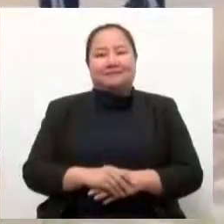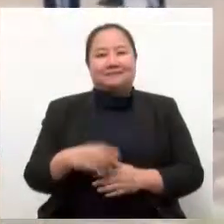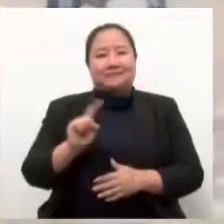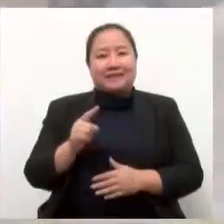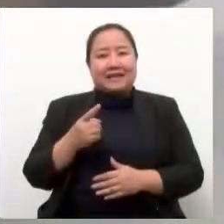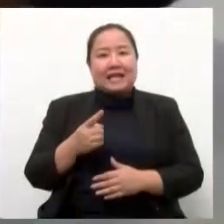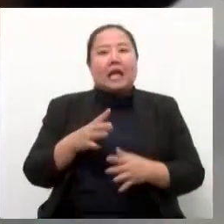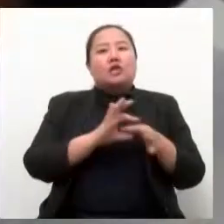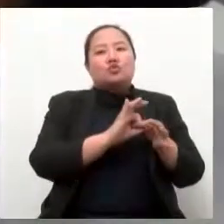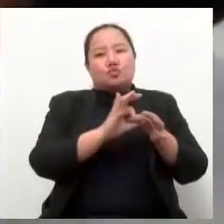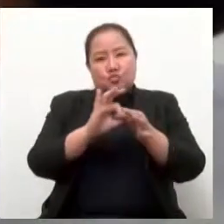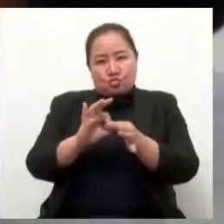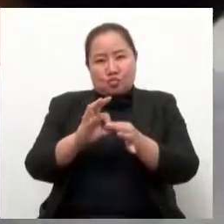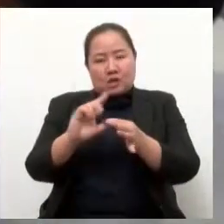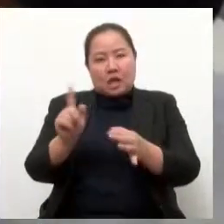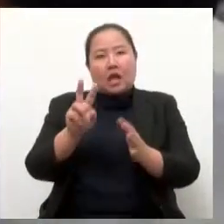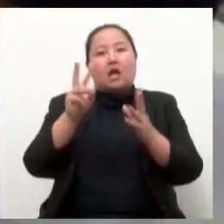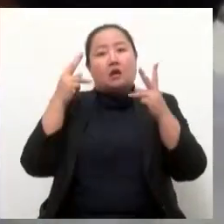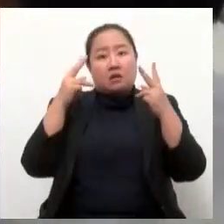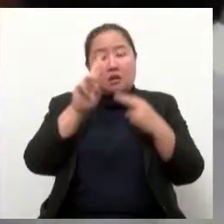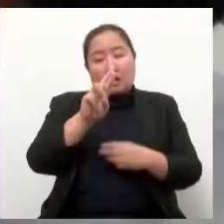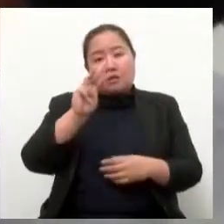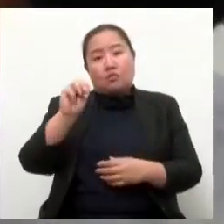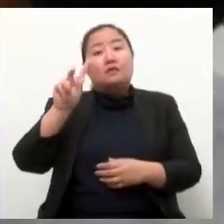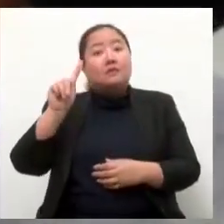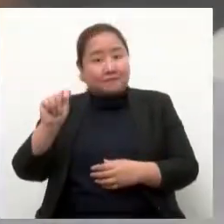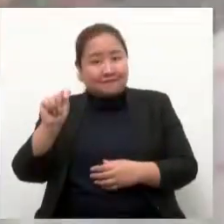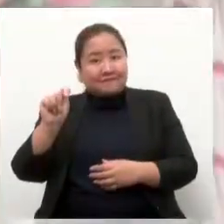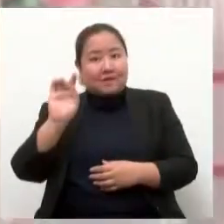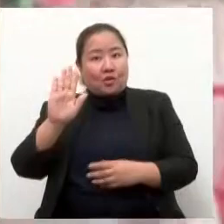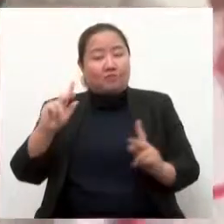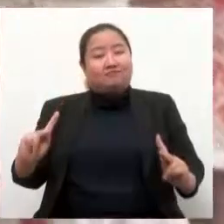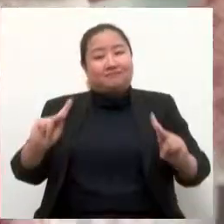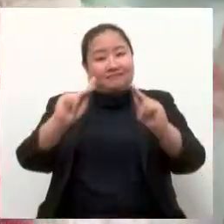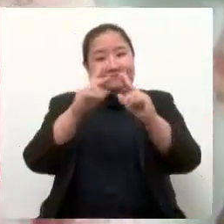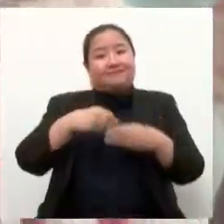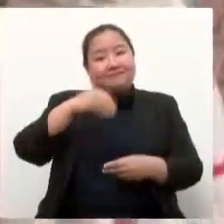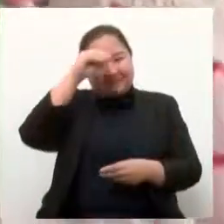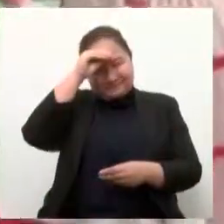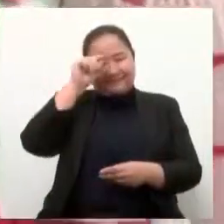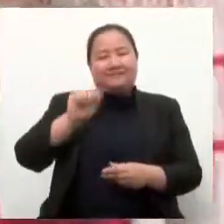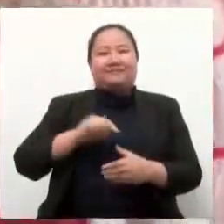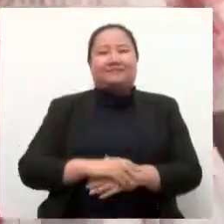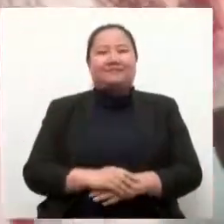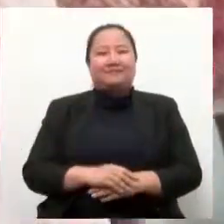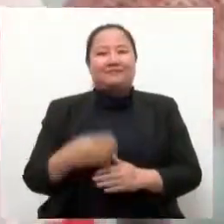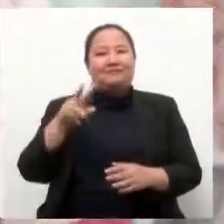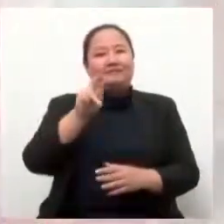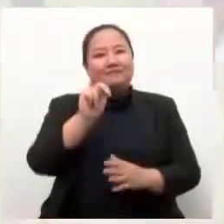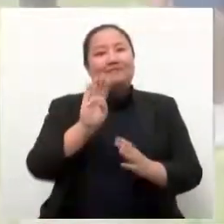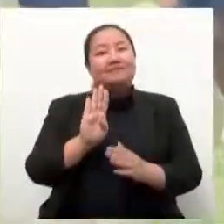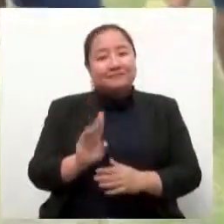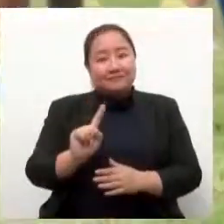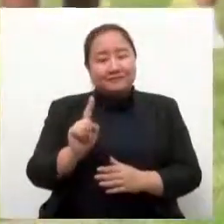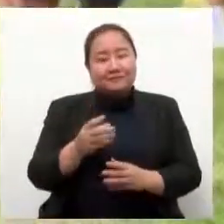ของรัฐมนตรีว่าการกระทรวงศึกษาธิการพลตำรวจเอกเพิ่มพูนชิดชอบซึ่งได้มอบนโยบายการศึก